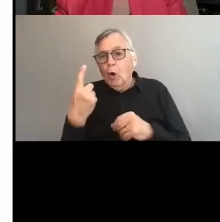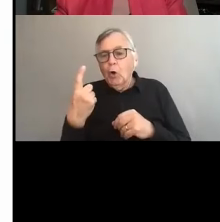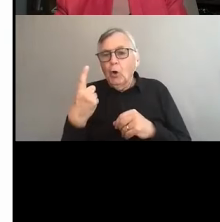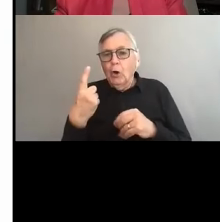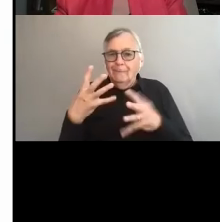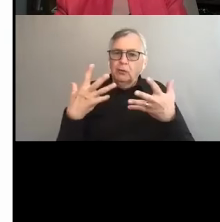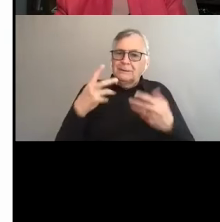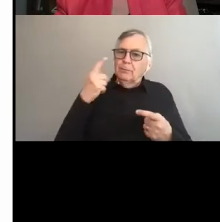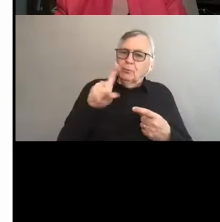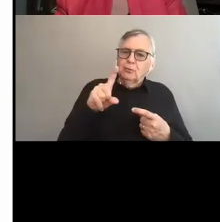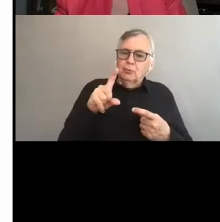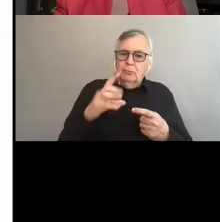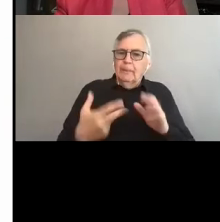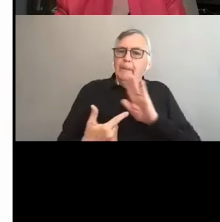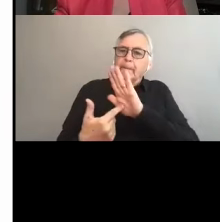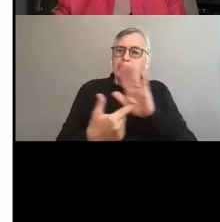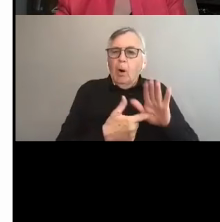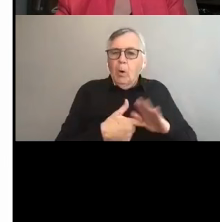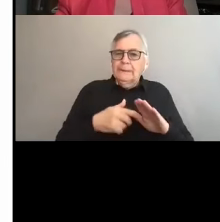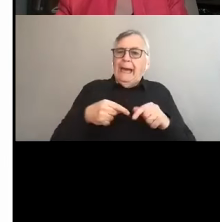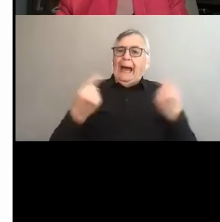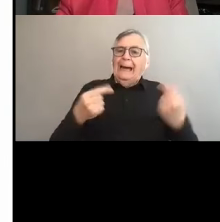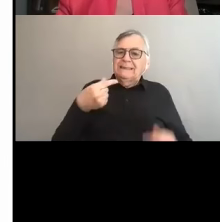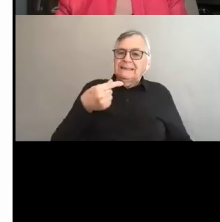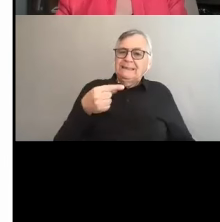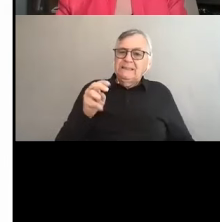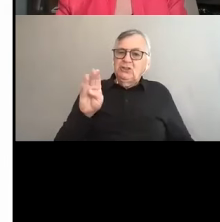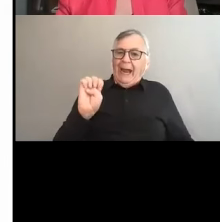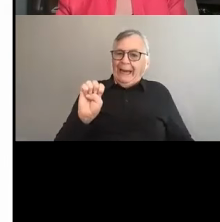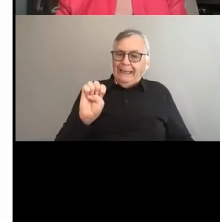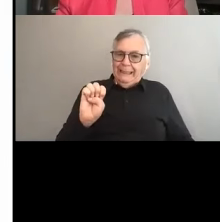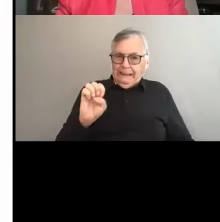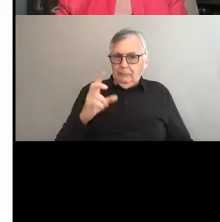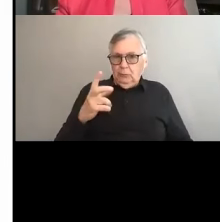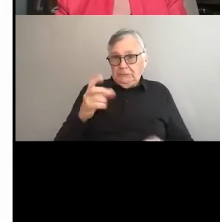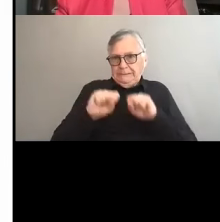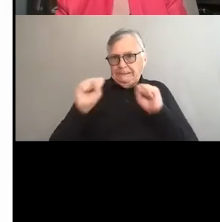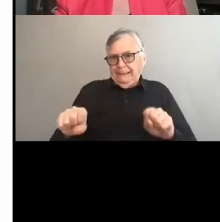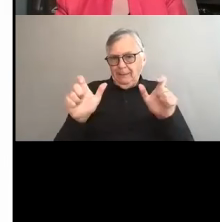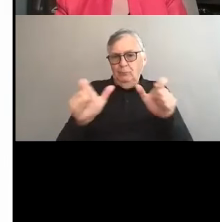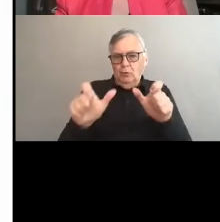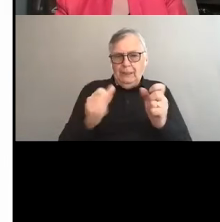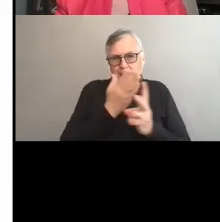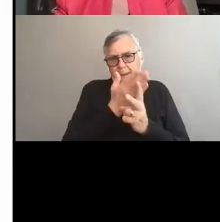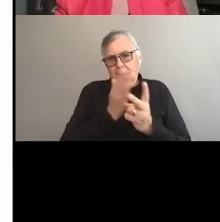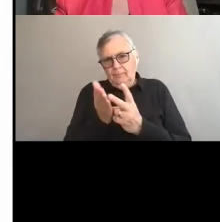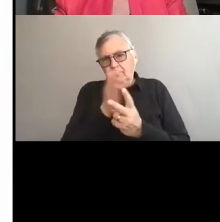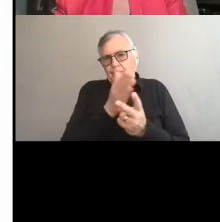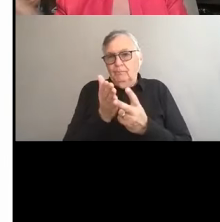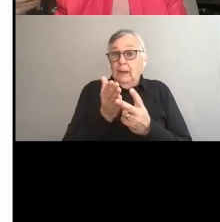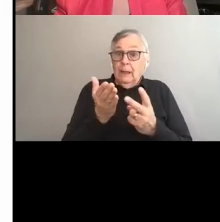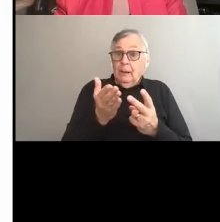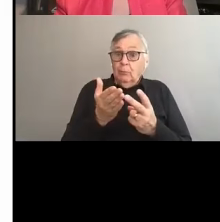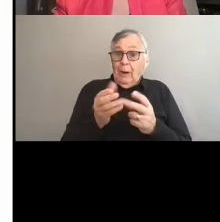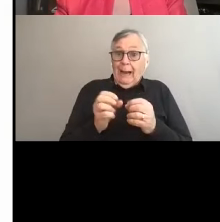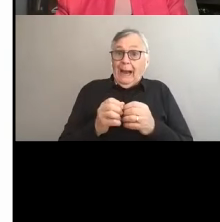qui servent à présenter les antigènes au système immunitaire. Puis pourquoi j'insiste sur ces deux voies-là? C'est parce que ça